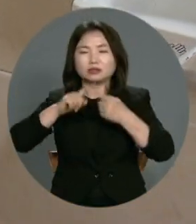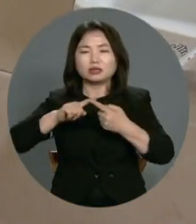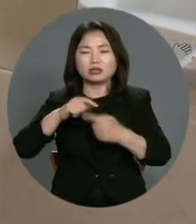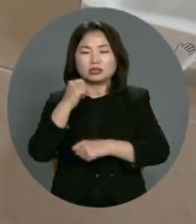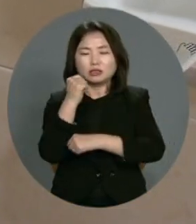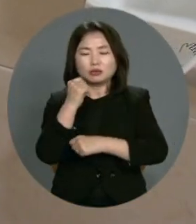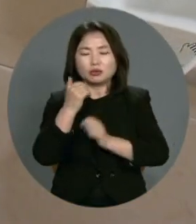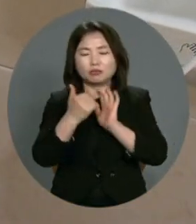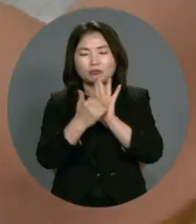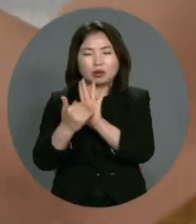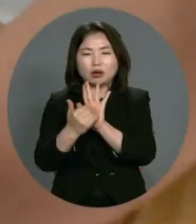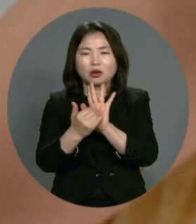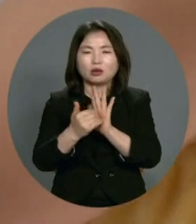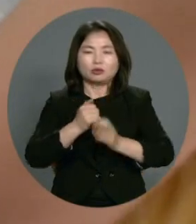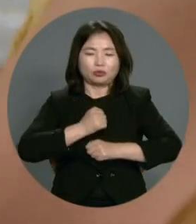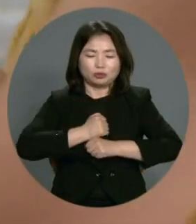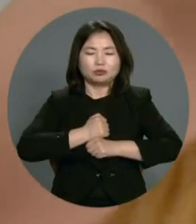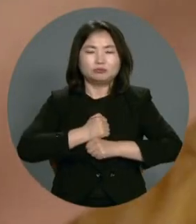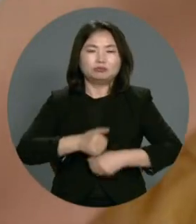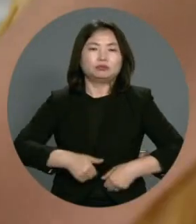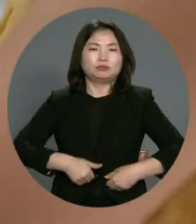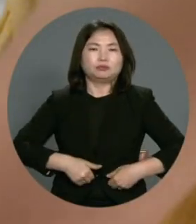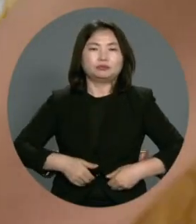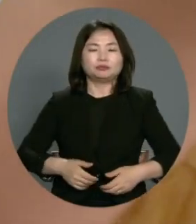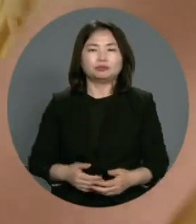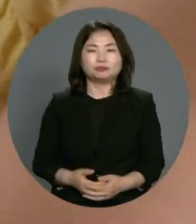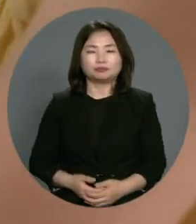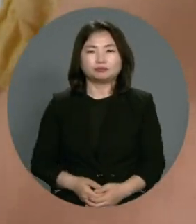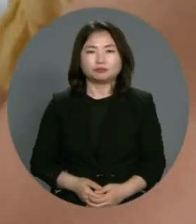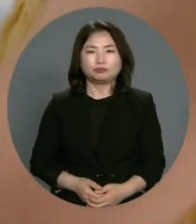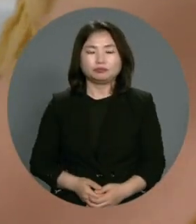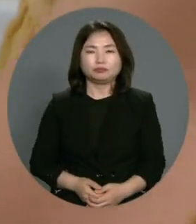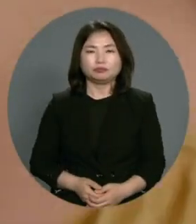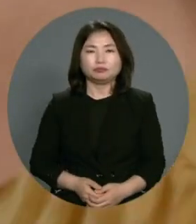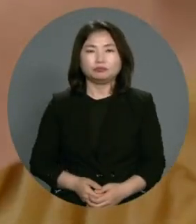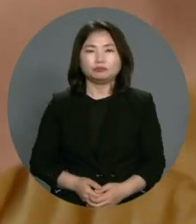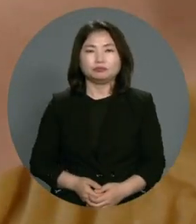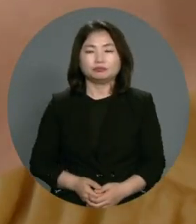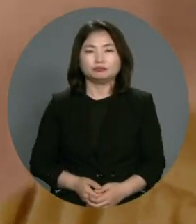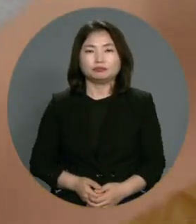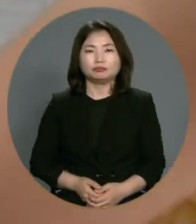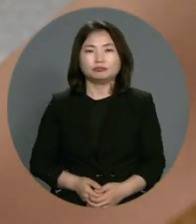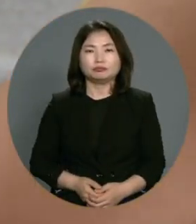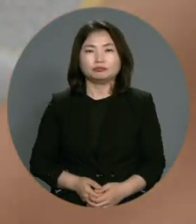기본적인 방역 수칙을 잘 지키는 게 중요합니다. MBC 뉴스 손흥민입니다.